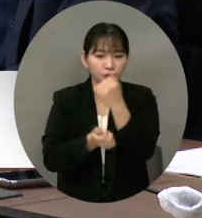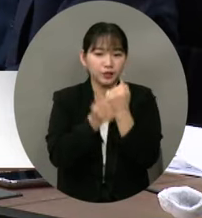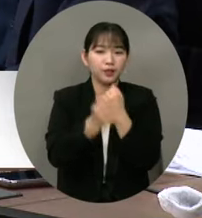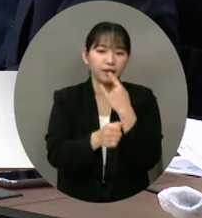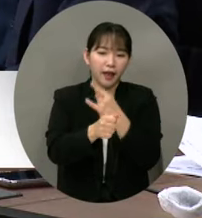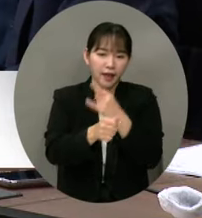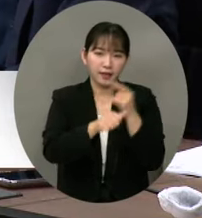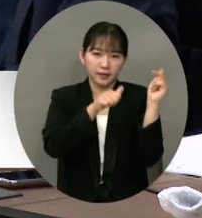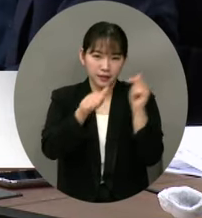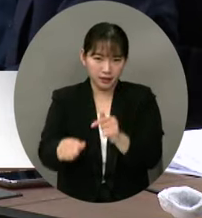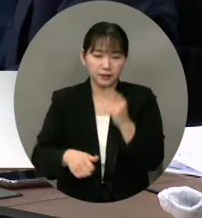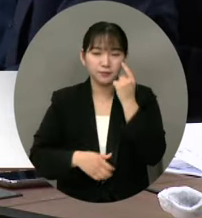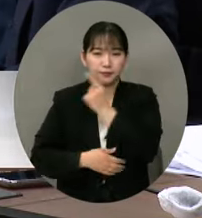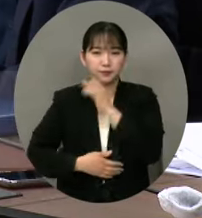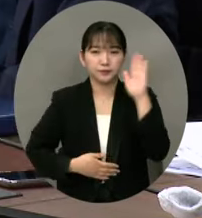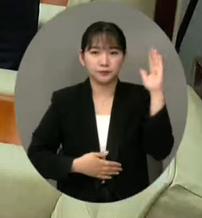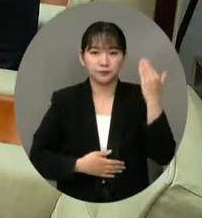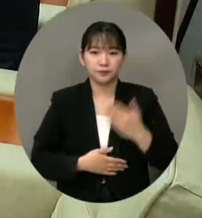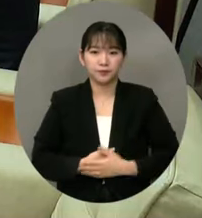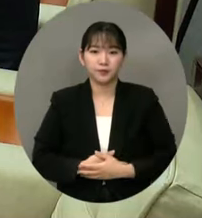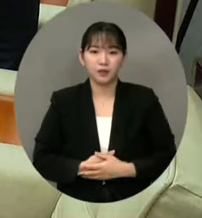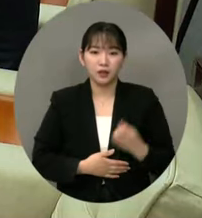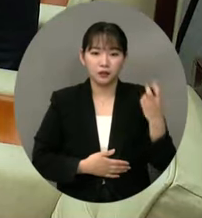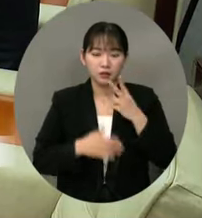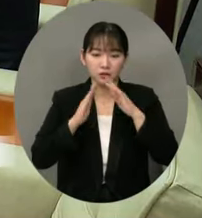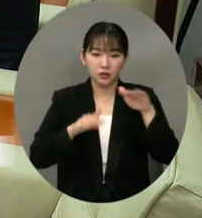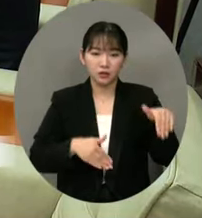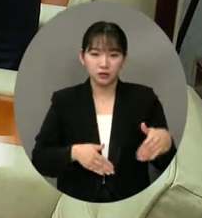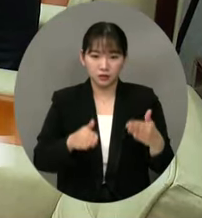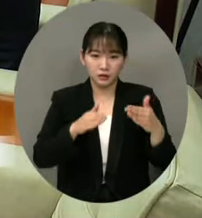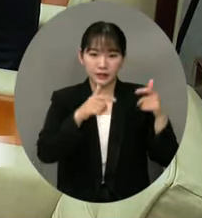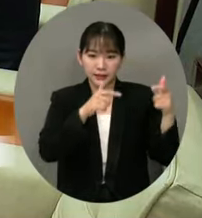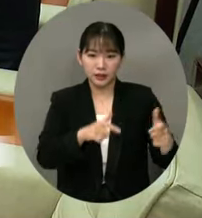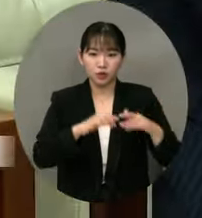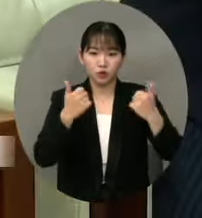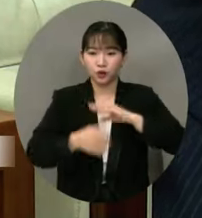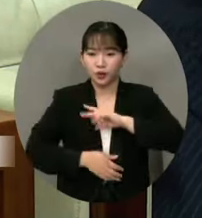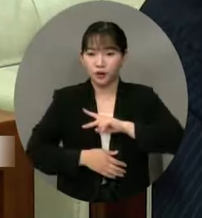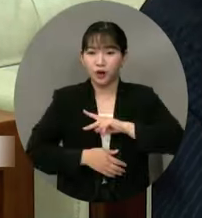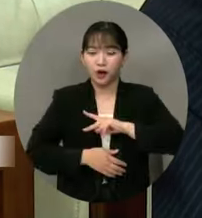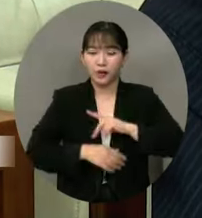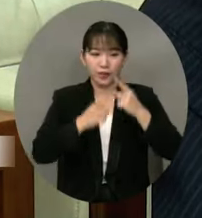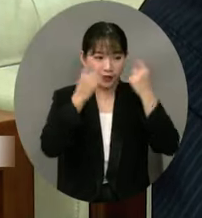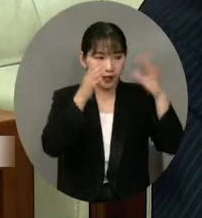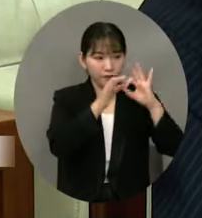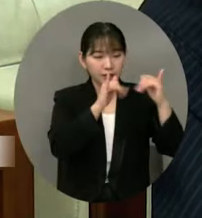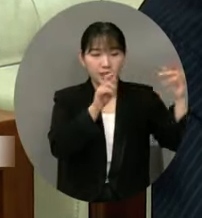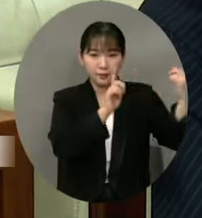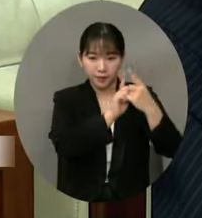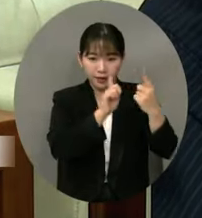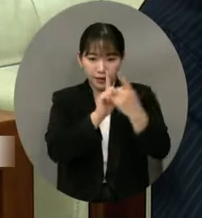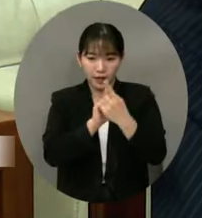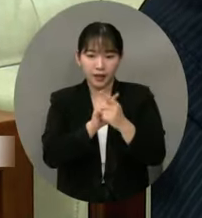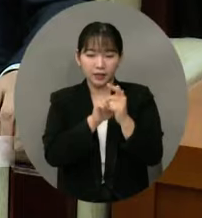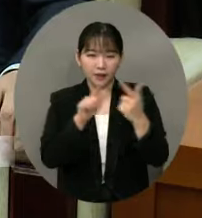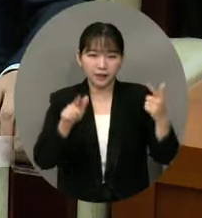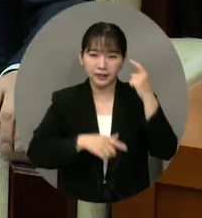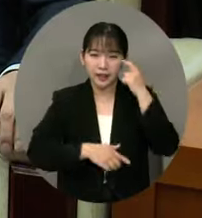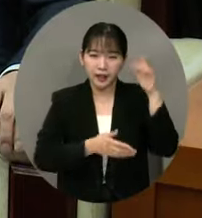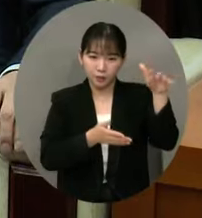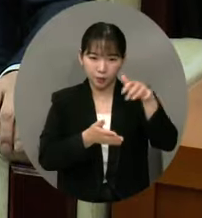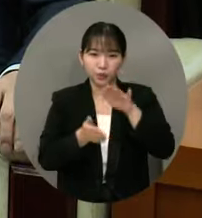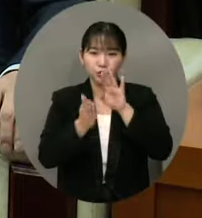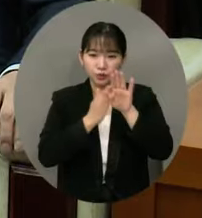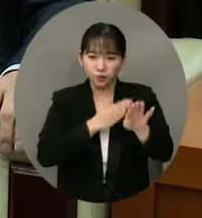설득하라고 지시한 것으로 알려졌습니다. 한편 전라남도는 지역 국회의원들과 대학 관계자 등을 만나 다양한 의견을 수렴한